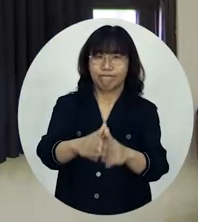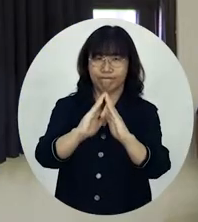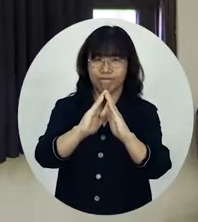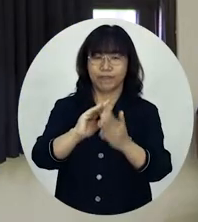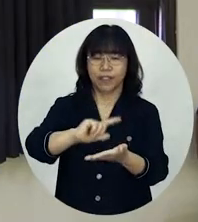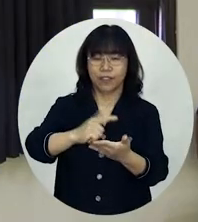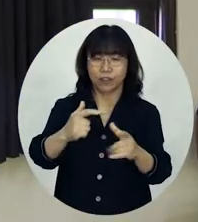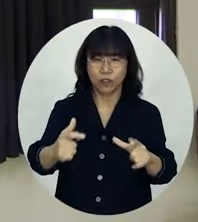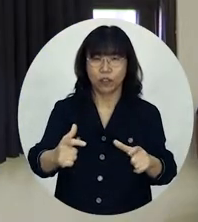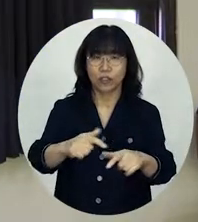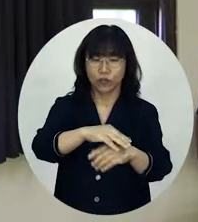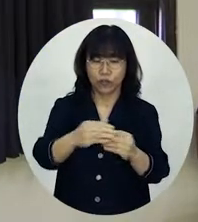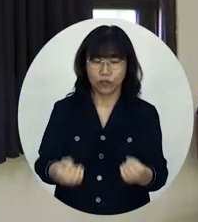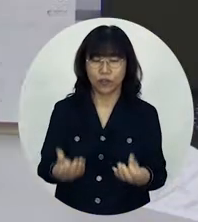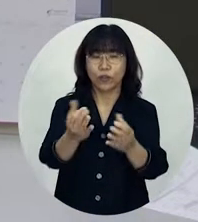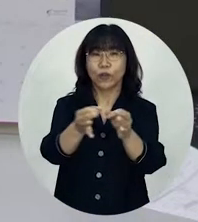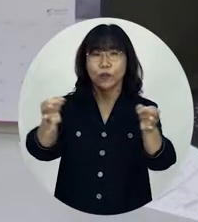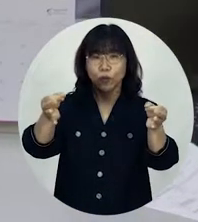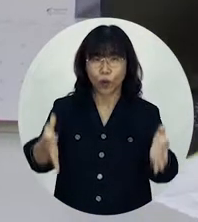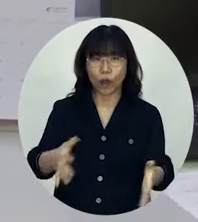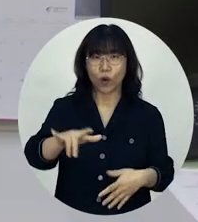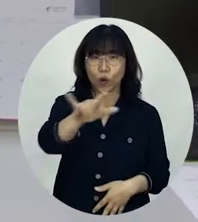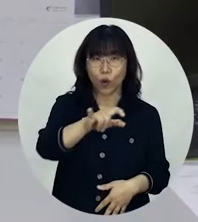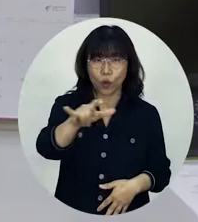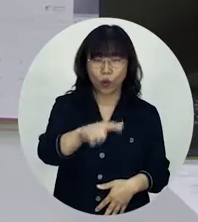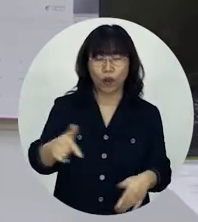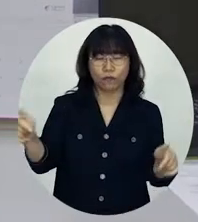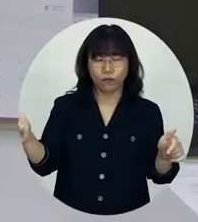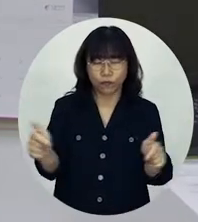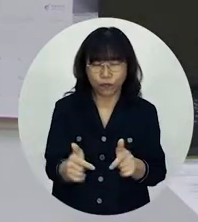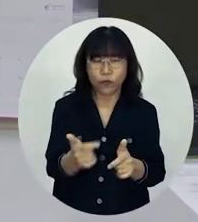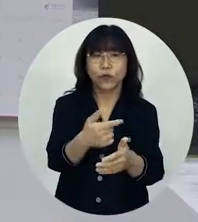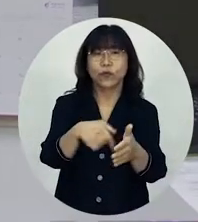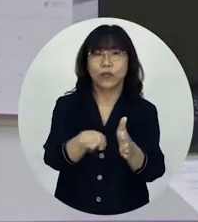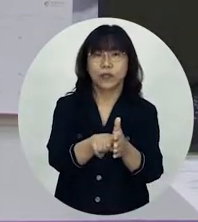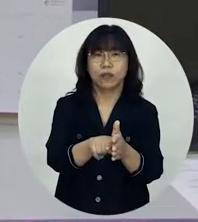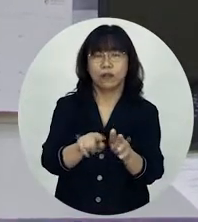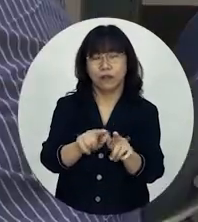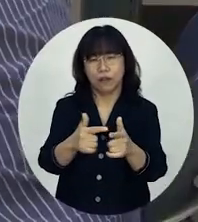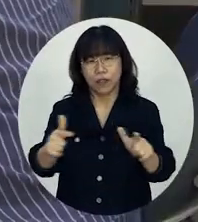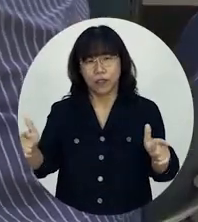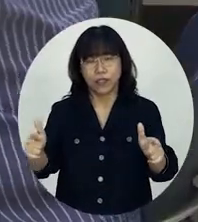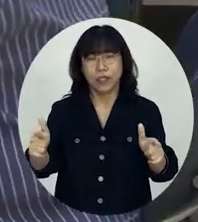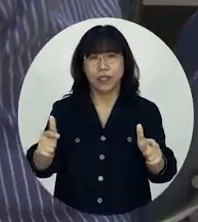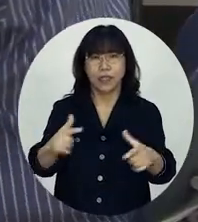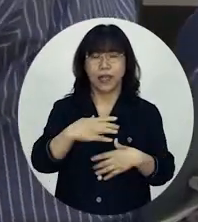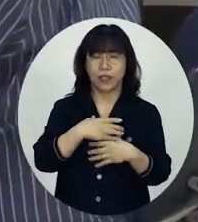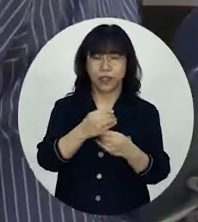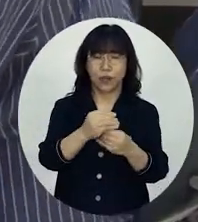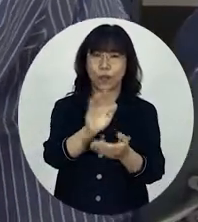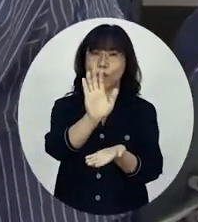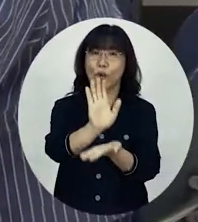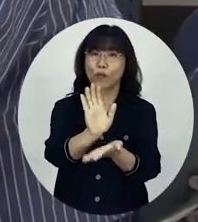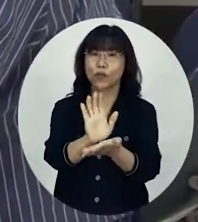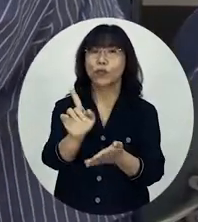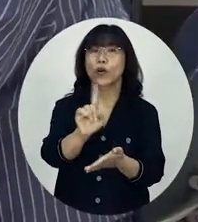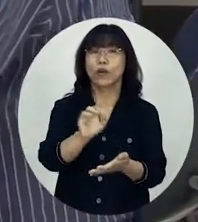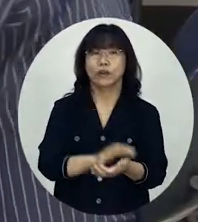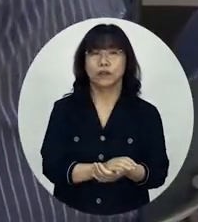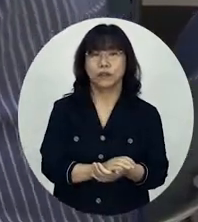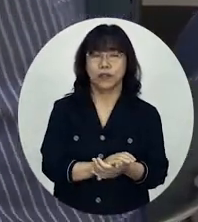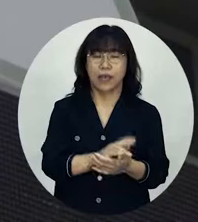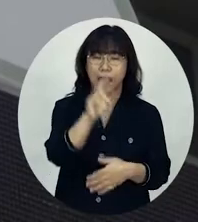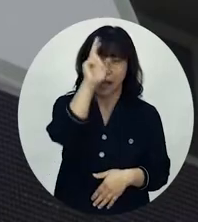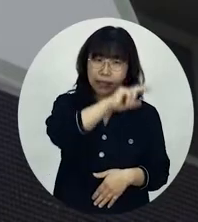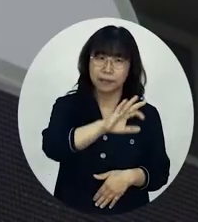강서구는 추석 연휴 기간 동안 코로나19 확산을 최소화하기 위해 재난안전대책본부를 매일 오전 9시부터 오후